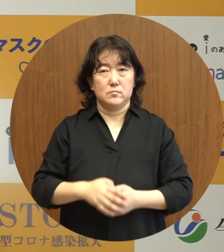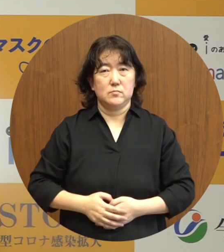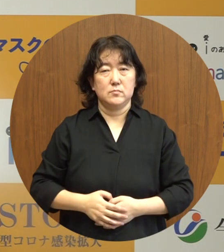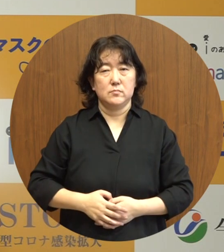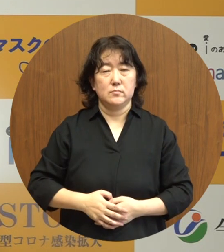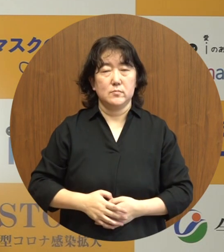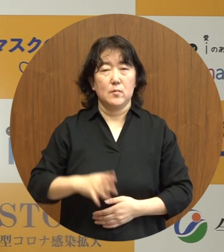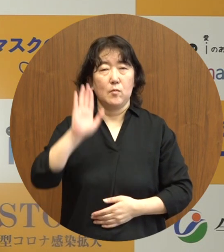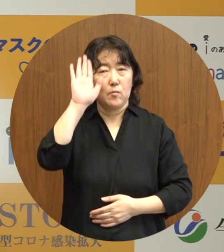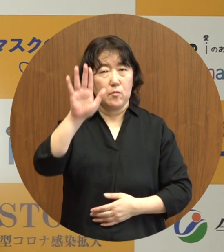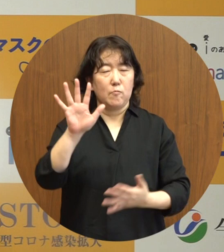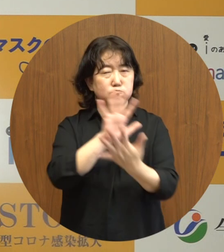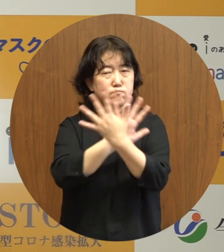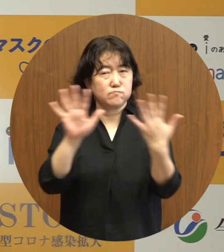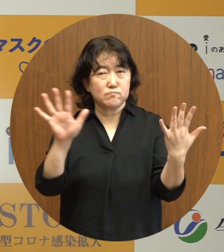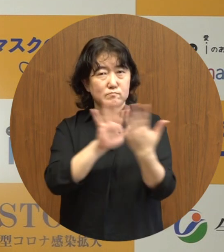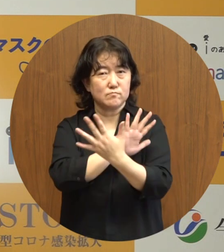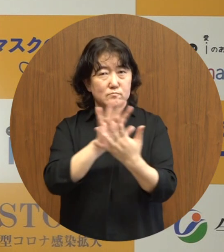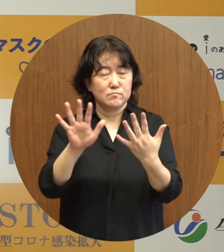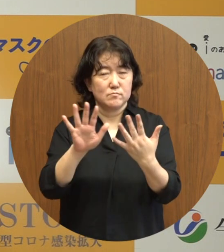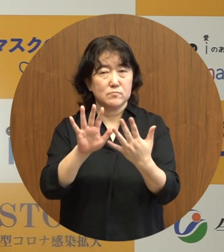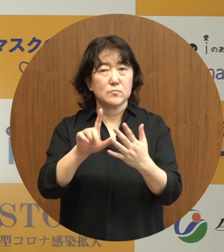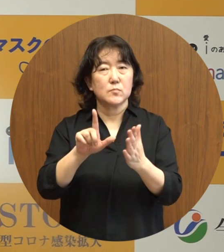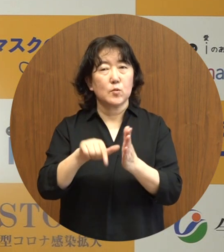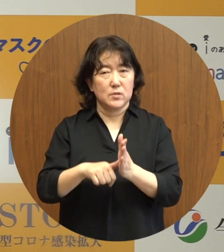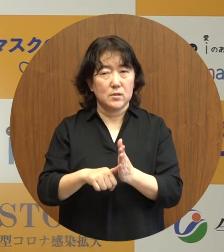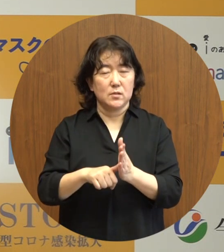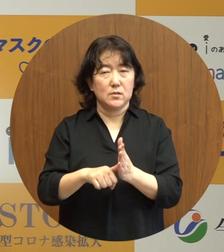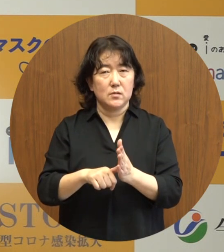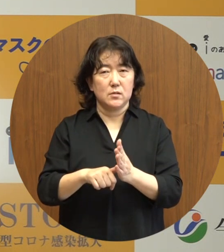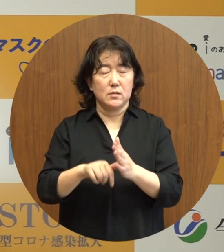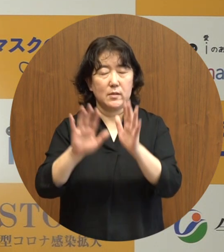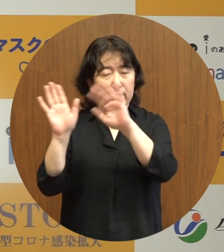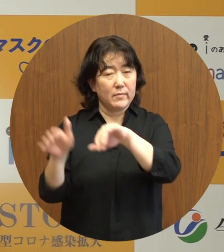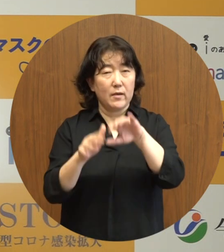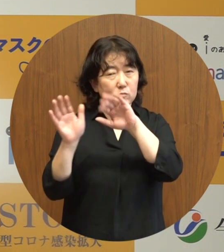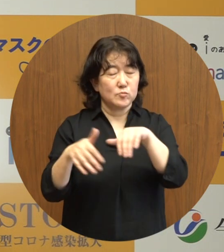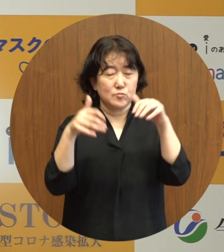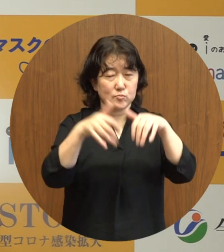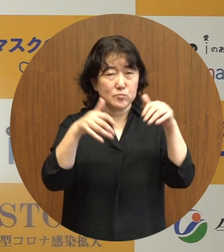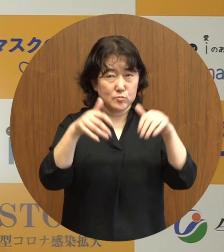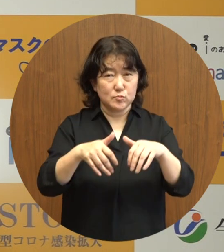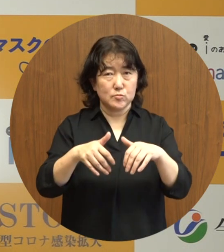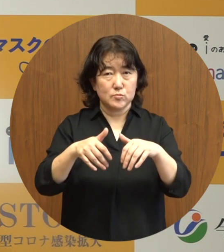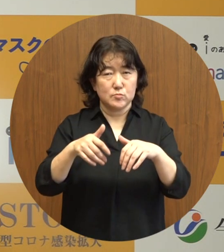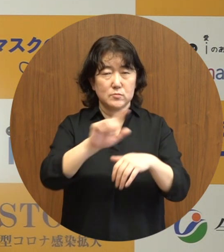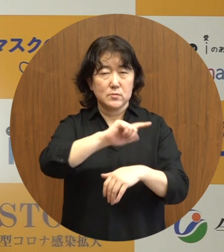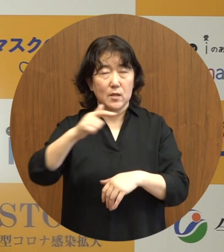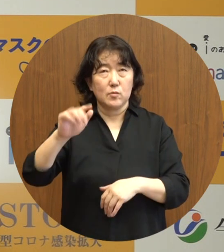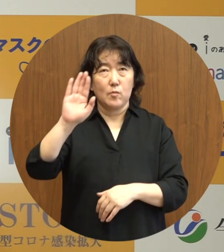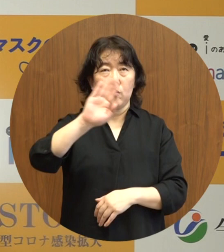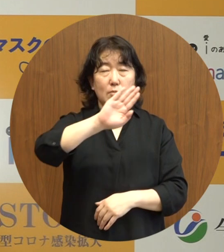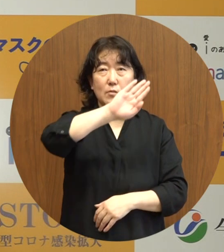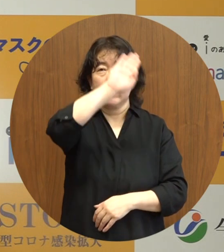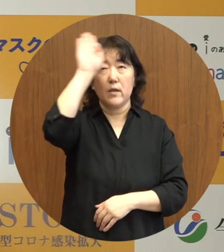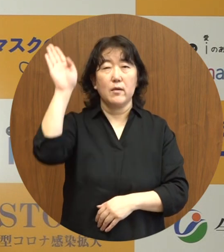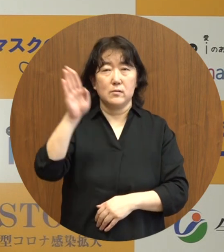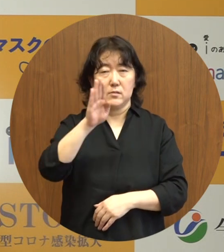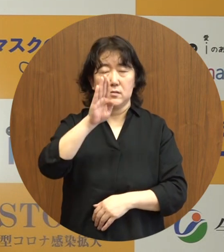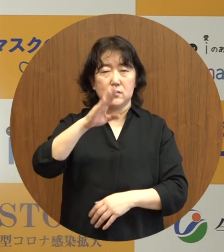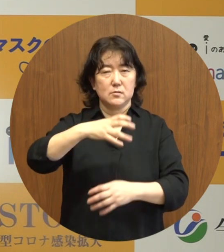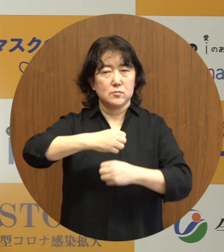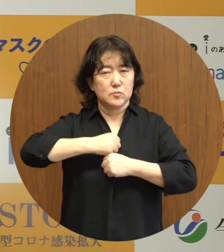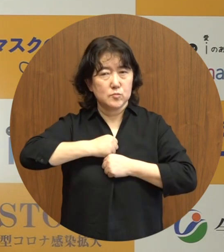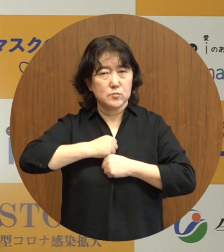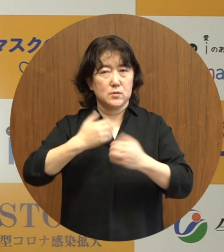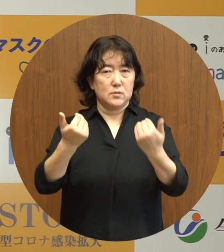流の多くなる時期と重なり、台風や水害など気象情報にも十分注意が必要な時期